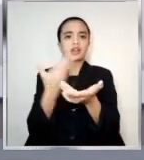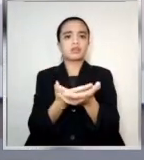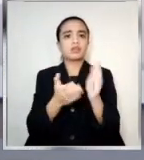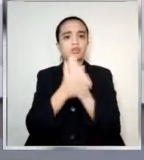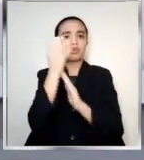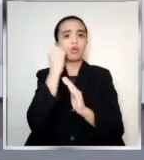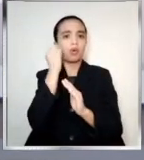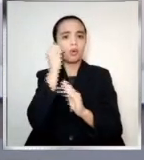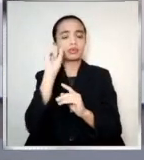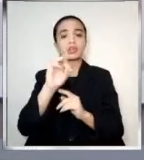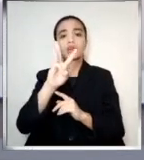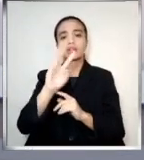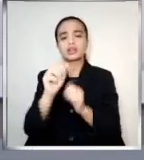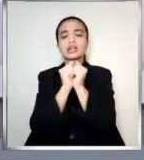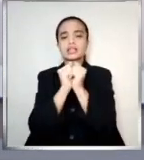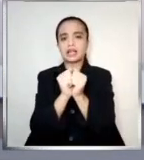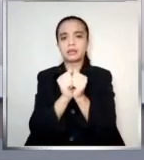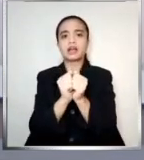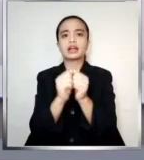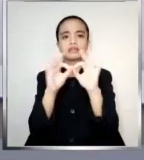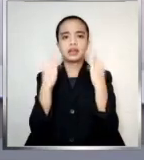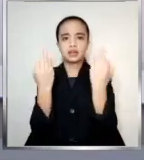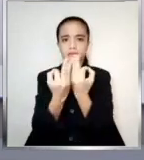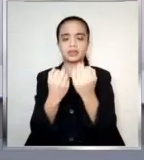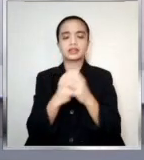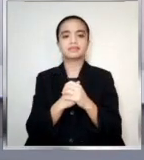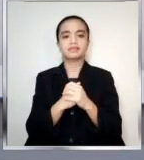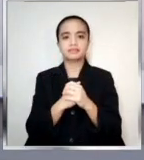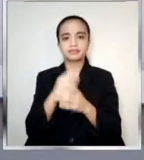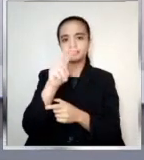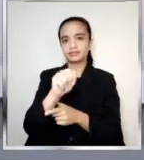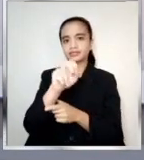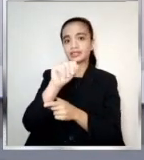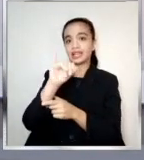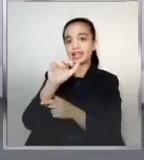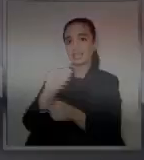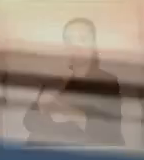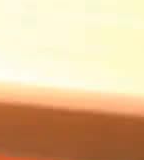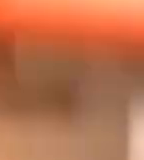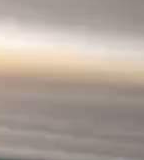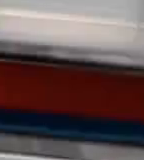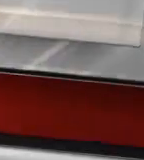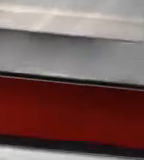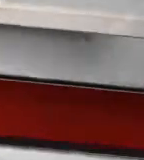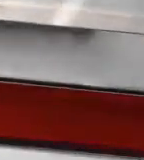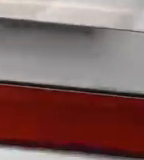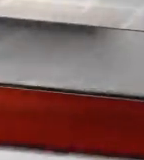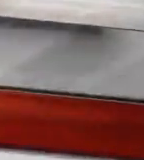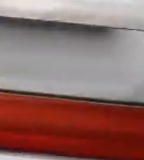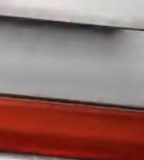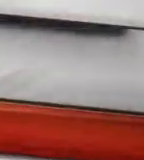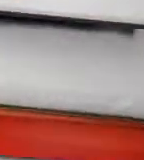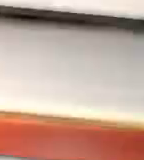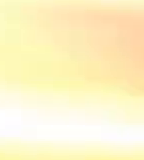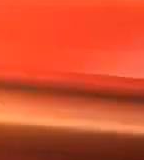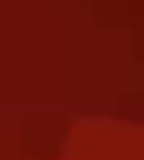ang kani-kanilang mga pamilya. Mula sa NAIA, nakatutok live si Chino Gaston. Chino.